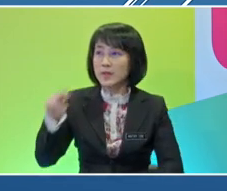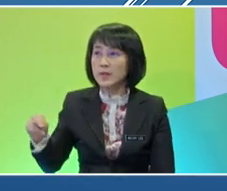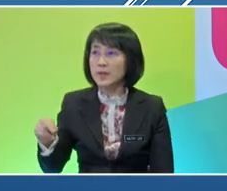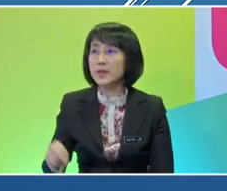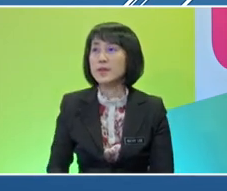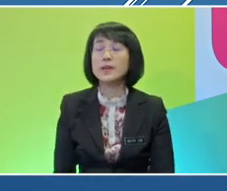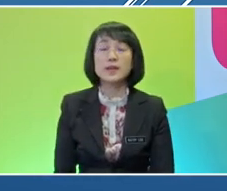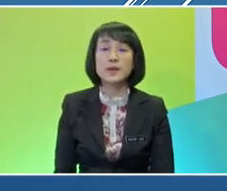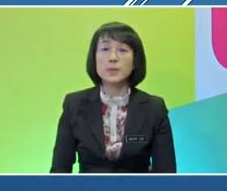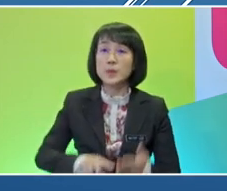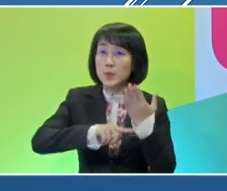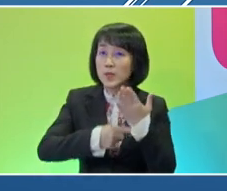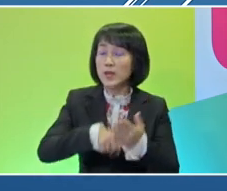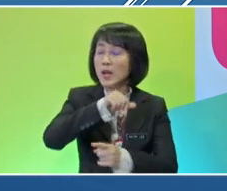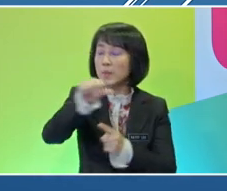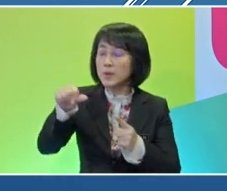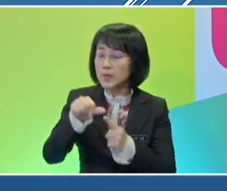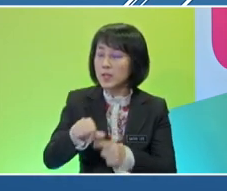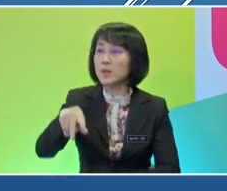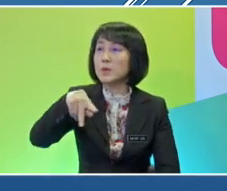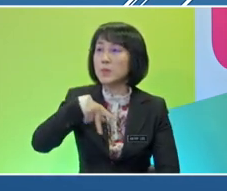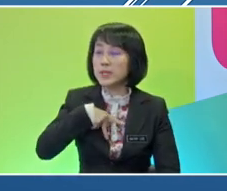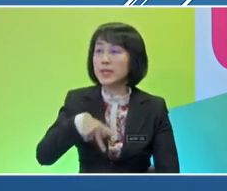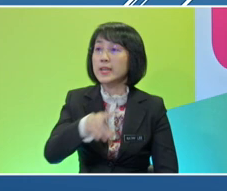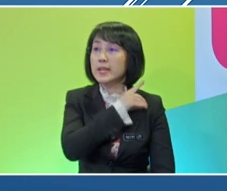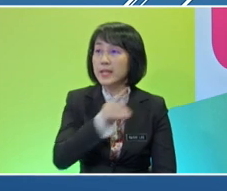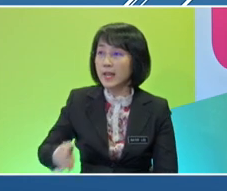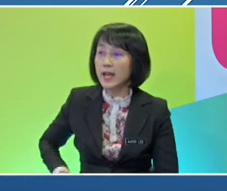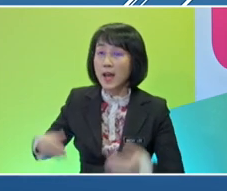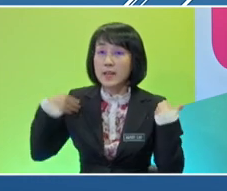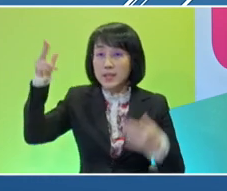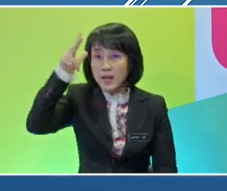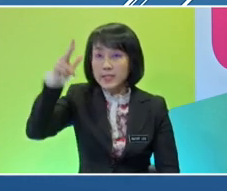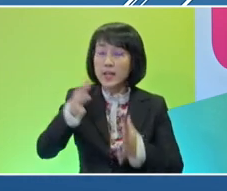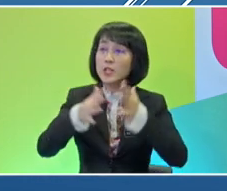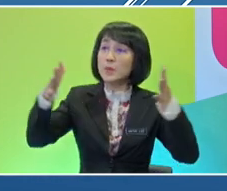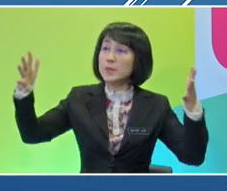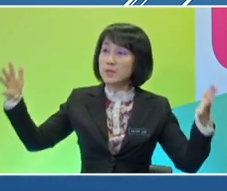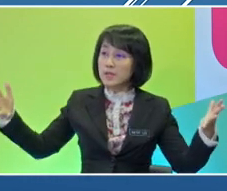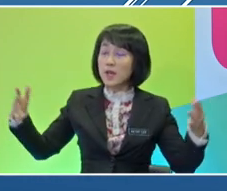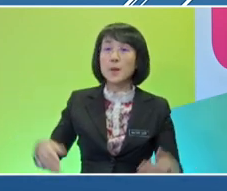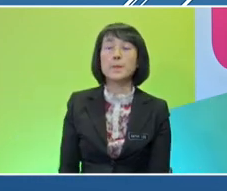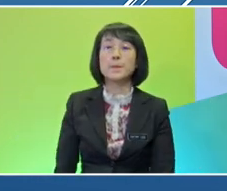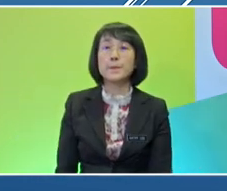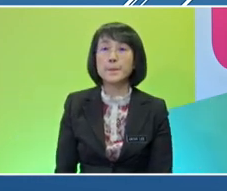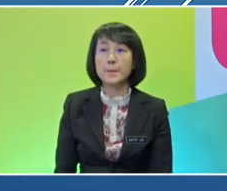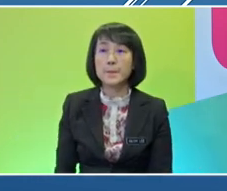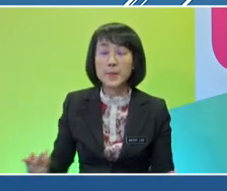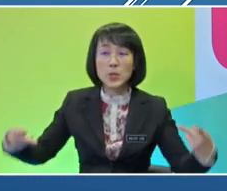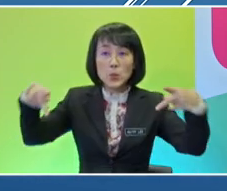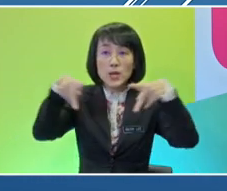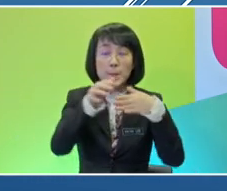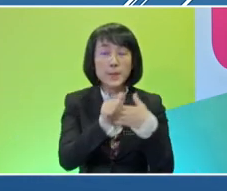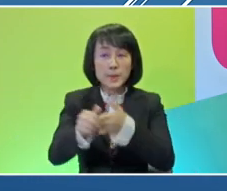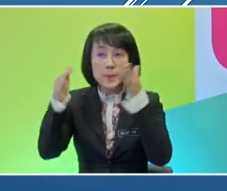dinasti apabila dia mempunyai dinasti mereka ada kerajaan yang besar mereka perlukan pemimpin-pemimpin